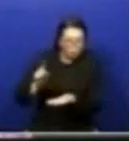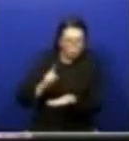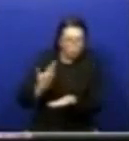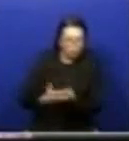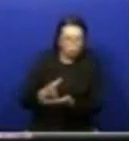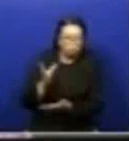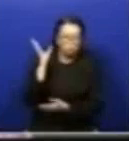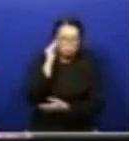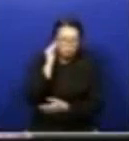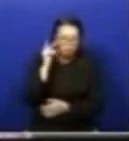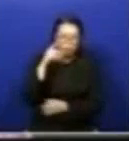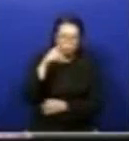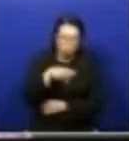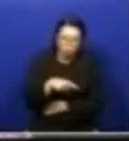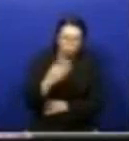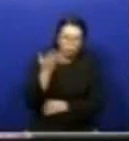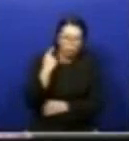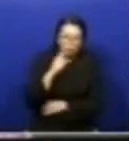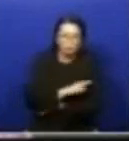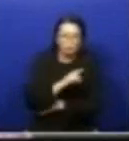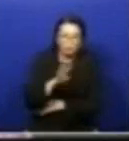ธที่4ที่ผ่านมาเนี่ย